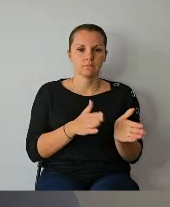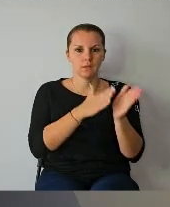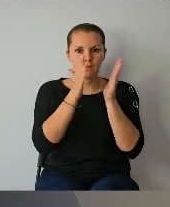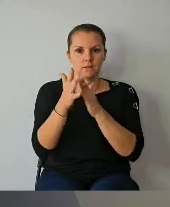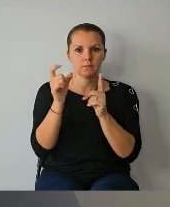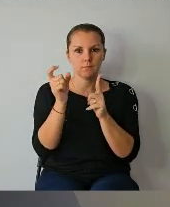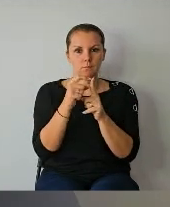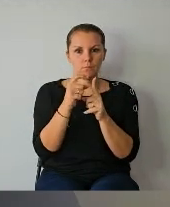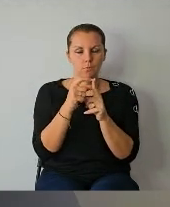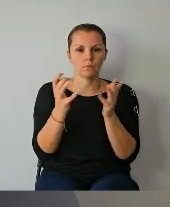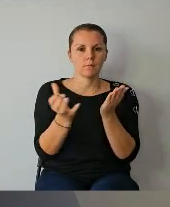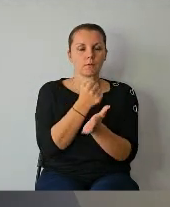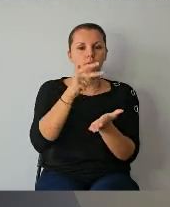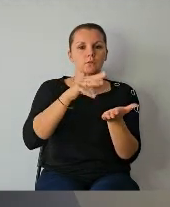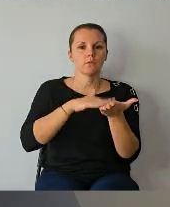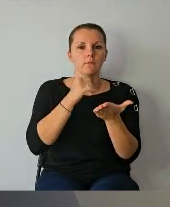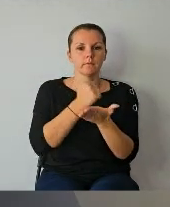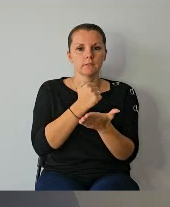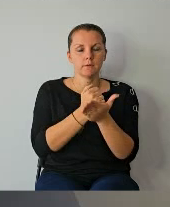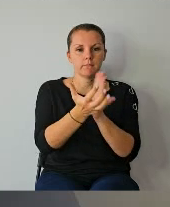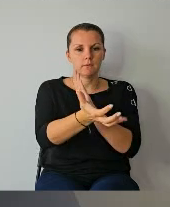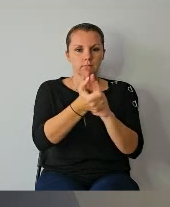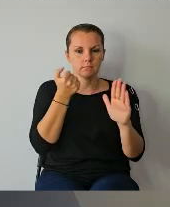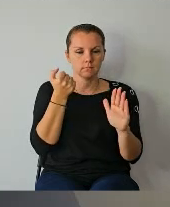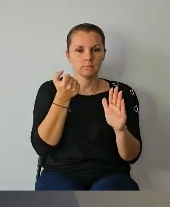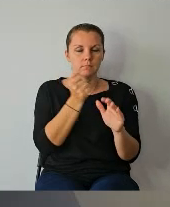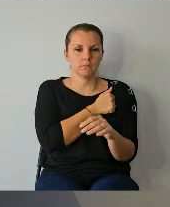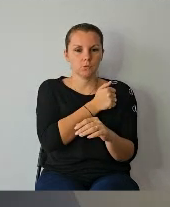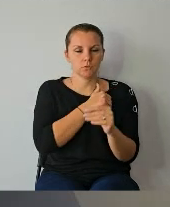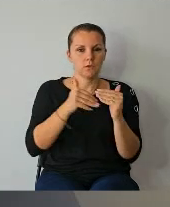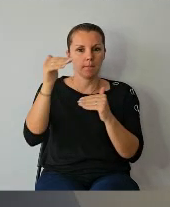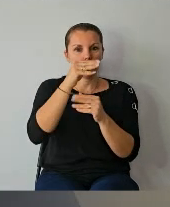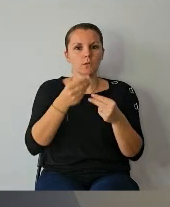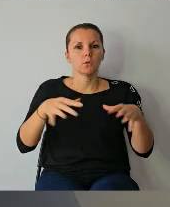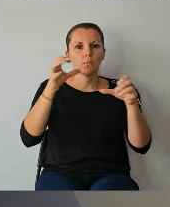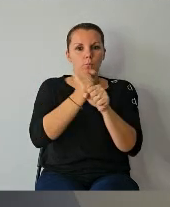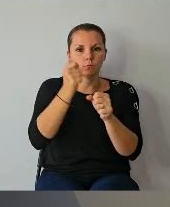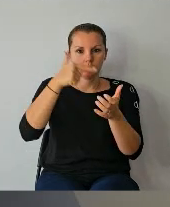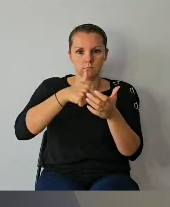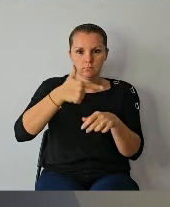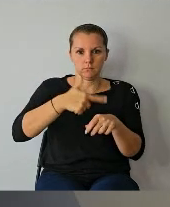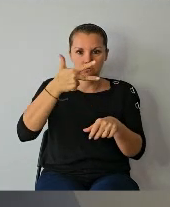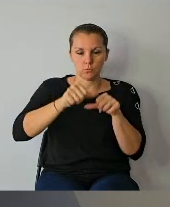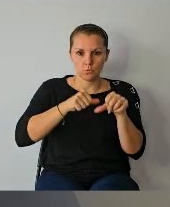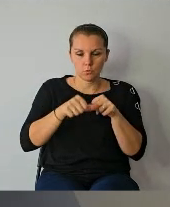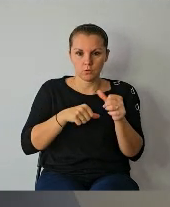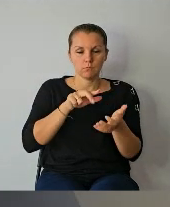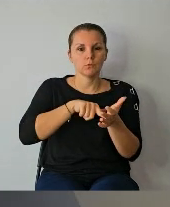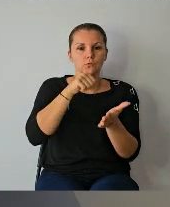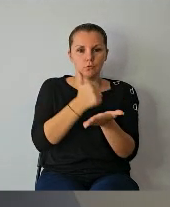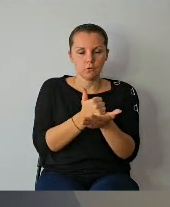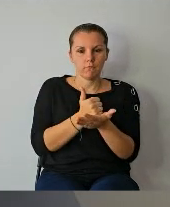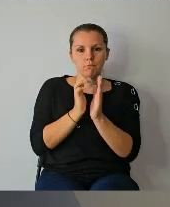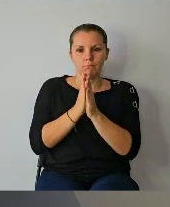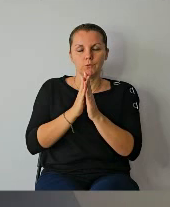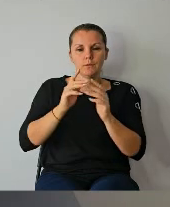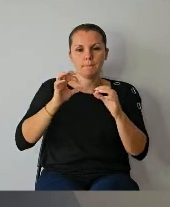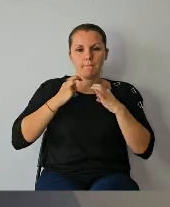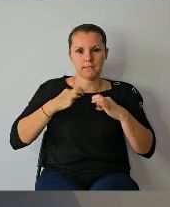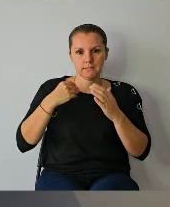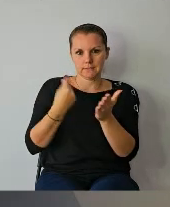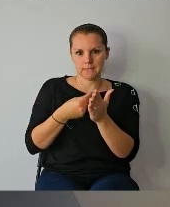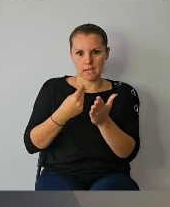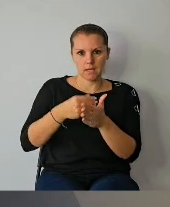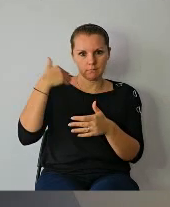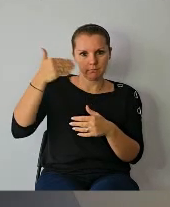Następny punkt jest podjęcie uchwały w sprawie zaciągnięcia zobowiązania ponad budżet na 2023 rok. Również proszę panią skarbnik Dorotę